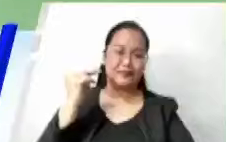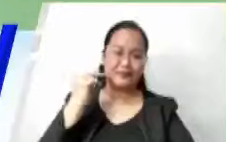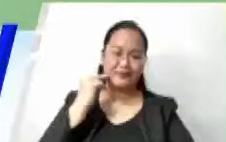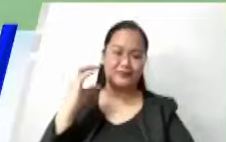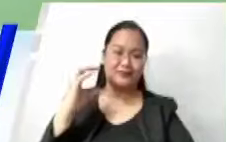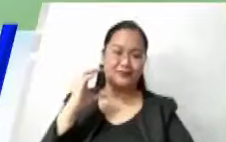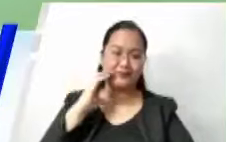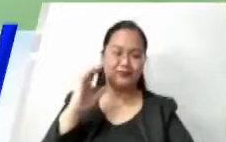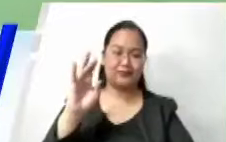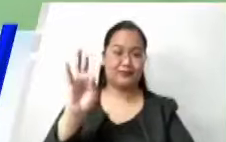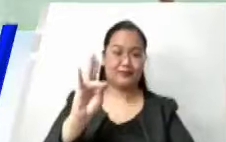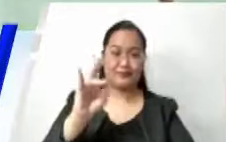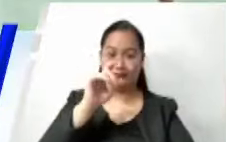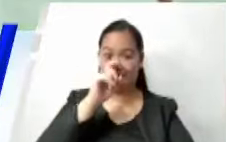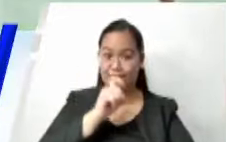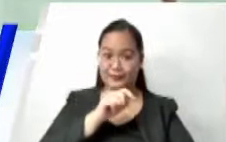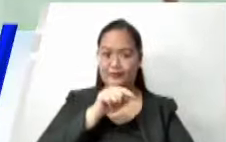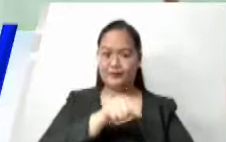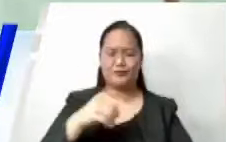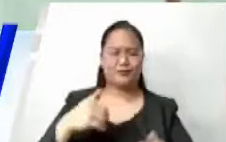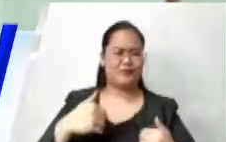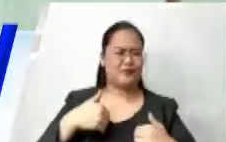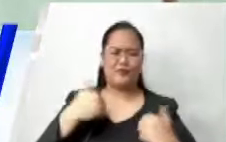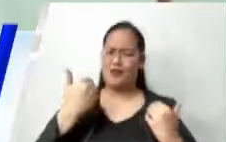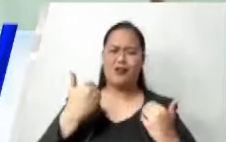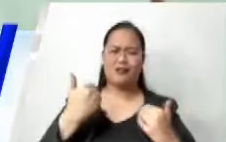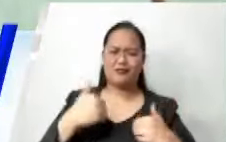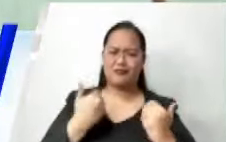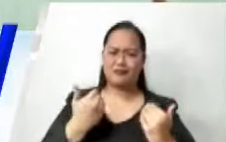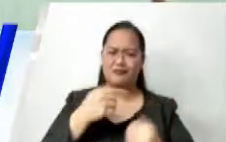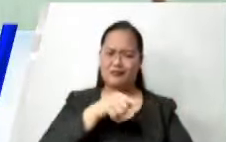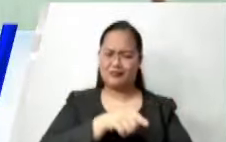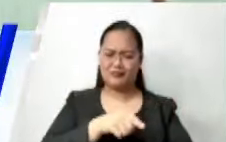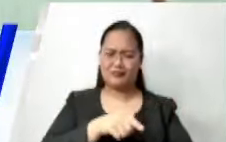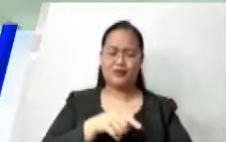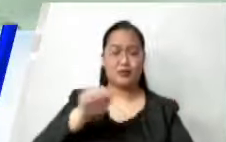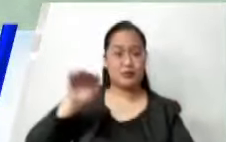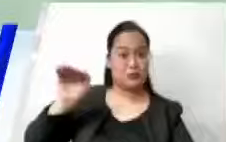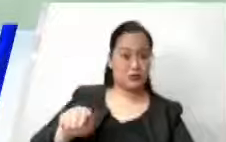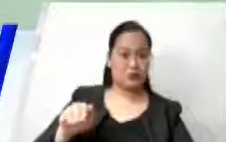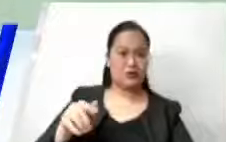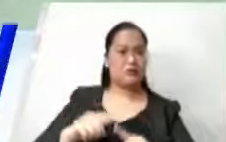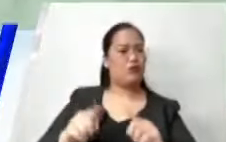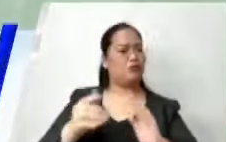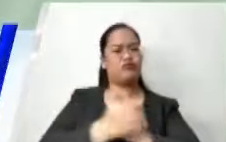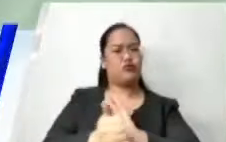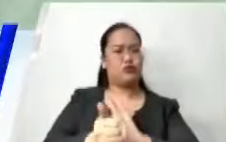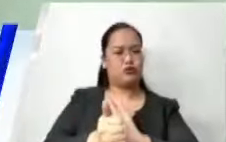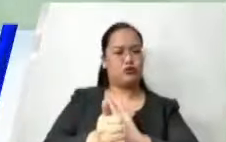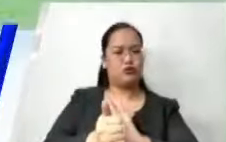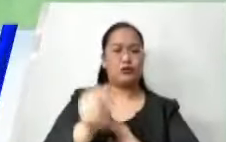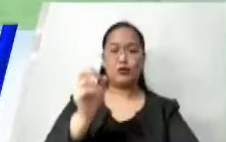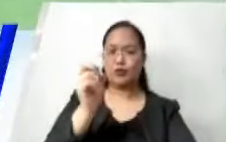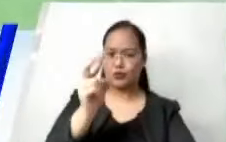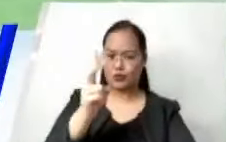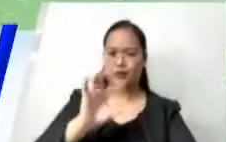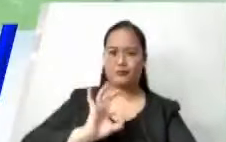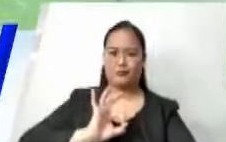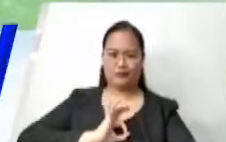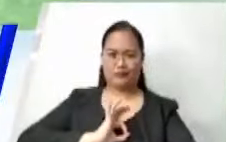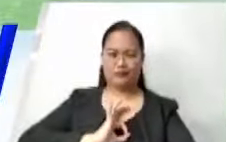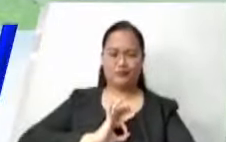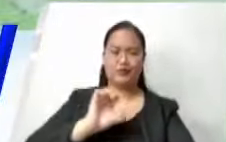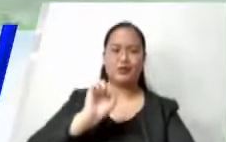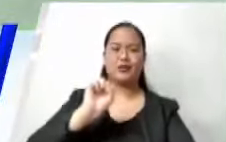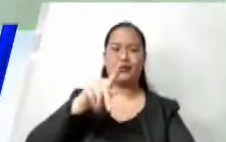pinakabata sa delegasyon. Small but terrible dahil may 12 medals na siya mula sa Spartan Kids Philippines.